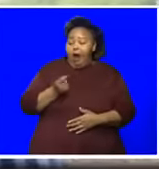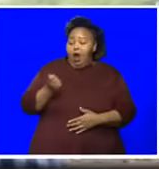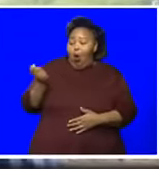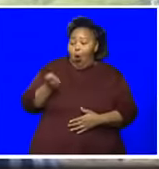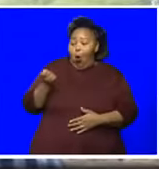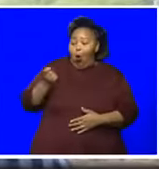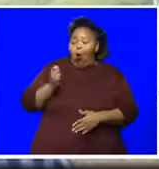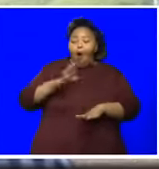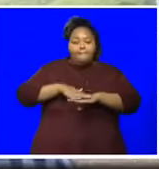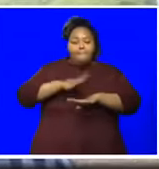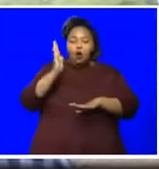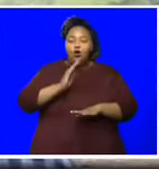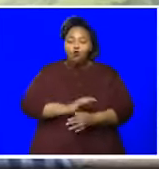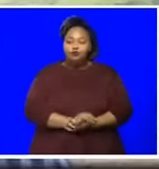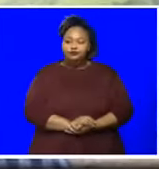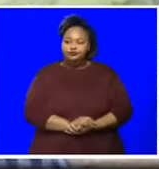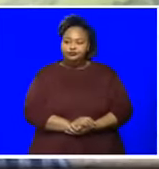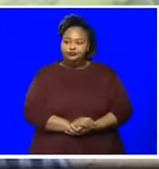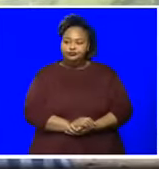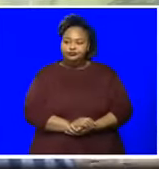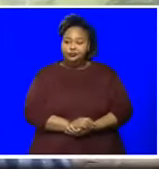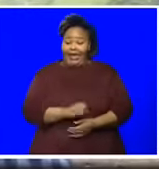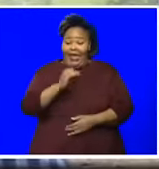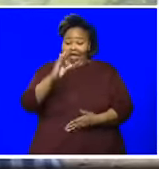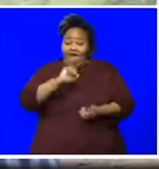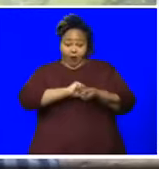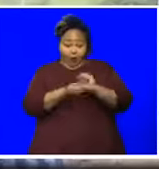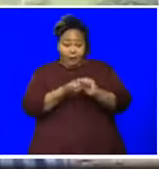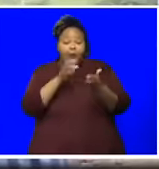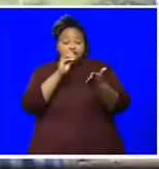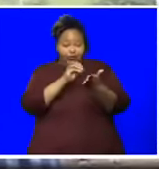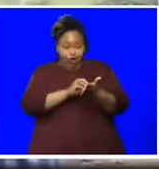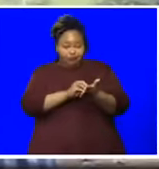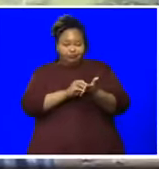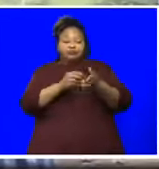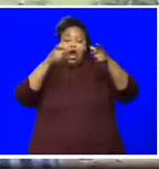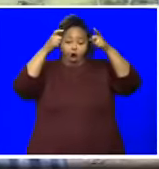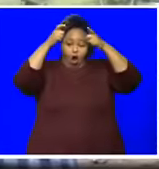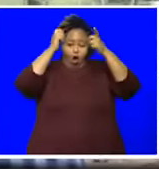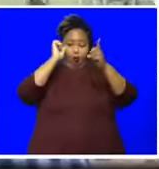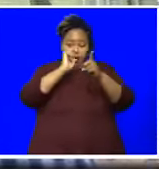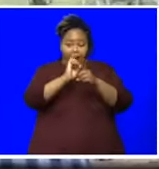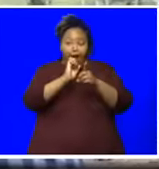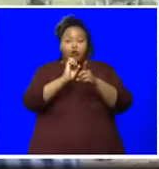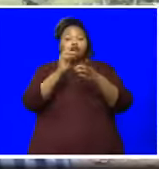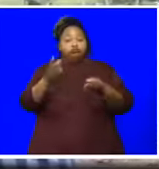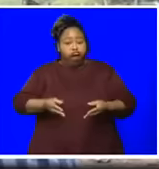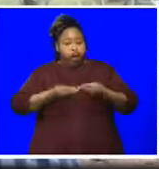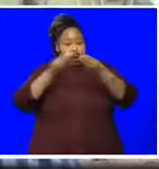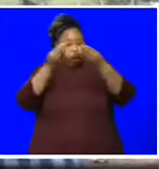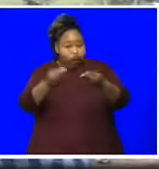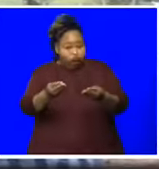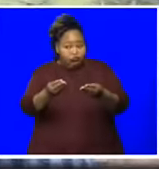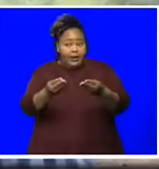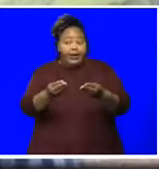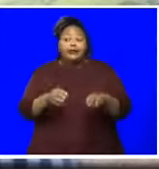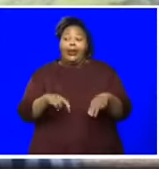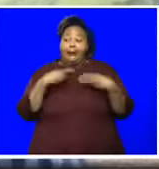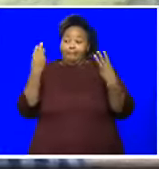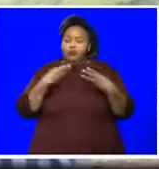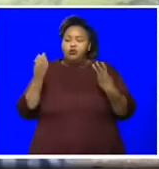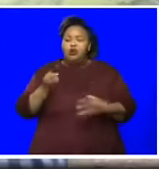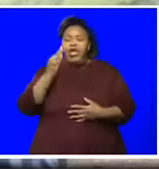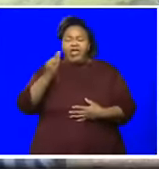Mina unenkinga, uyacela ulethe inkomo yakho la bakuthengela ngemali lenhle uma baba nengilaba